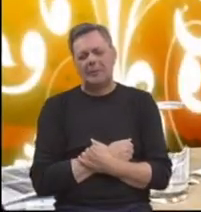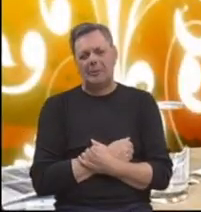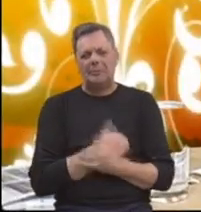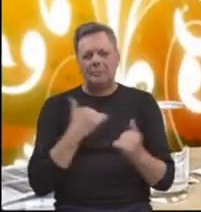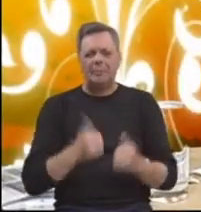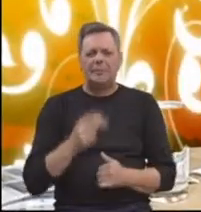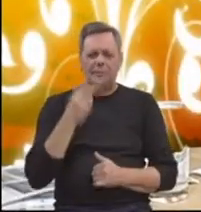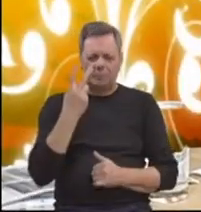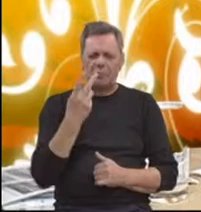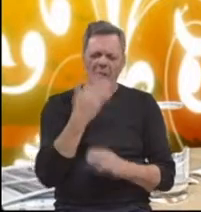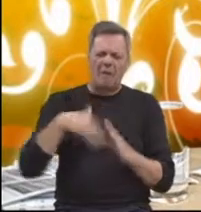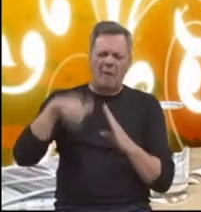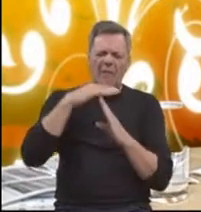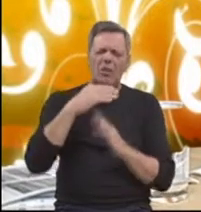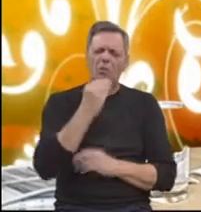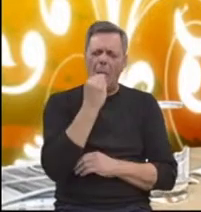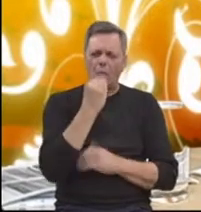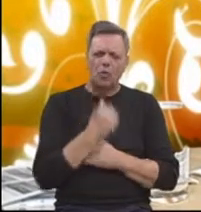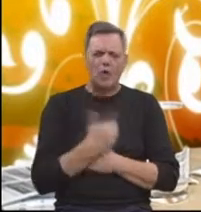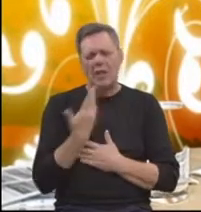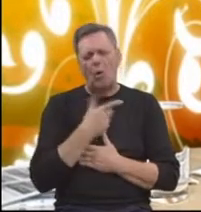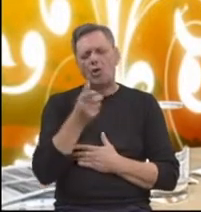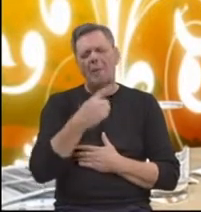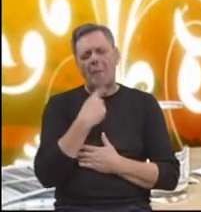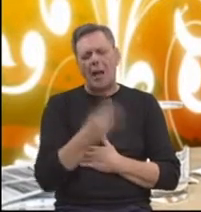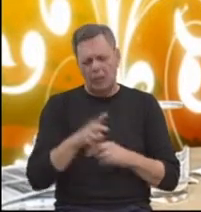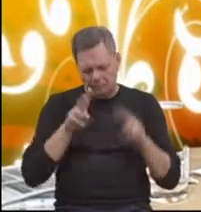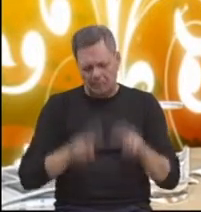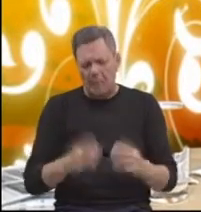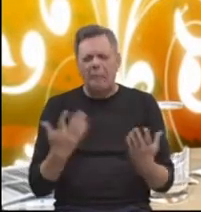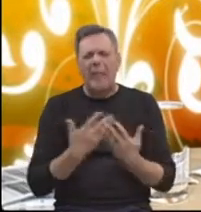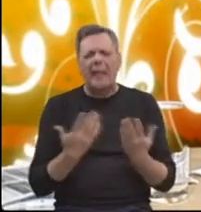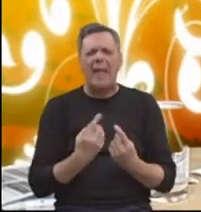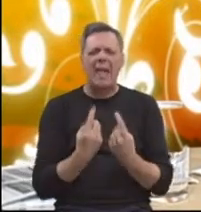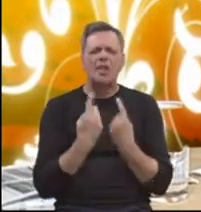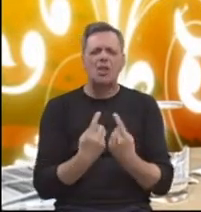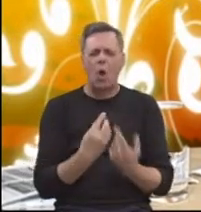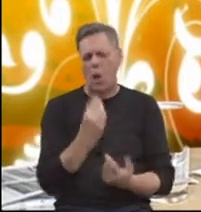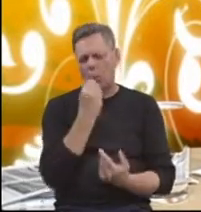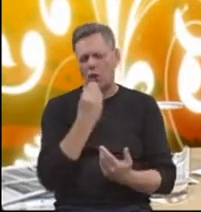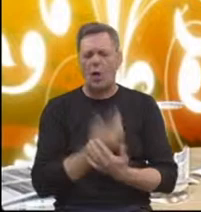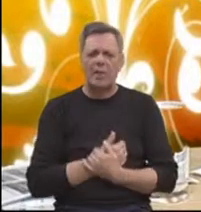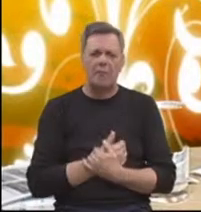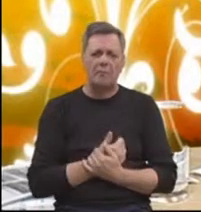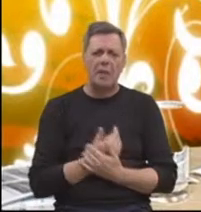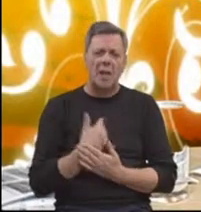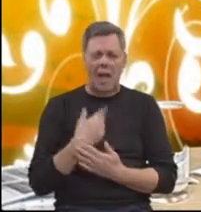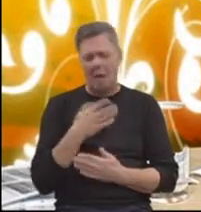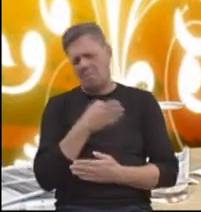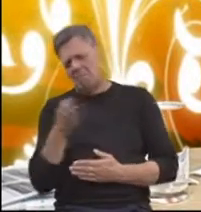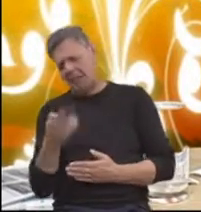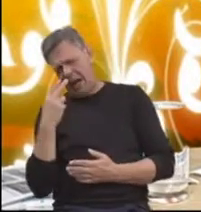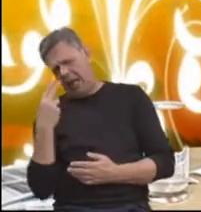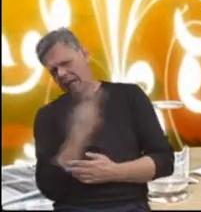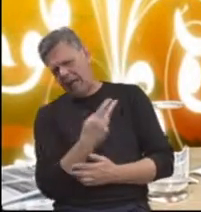danas imamo dvije vrhunske nutricionistice koje će nam reći zaista gdje stoji nutricionizam. Ja sa strane kad gledam,